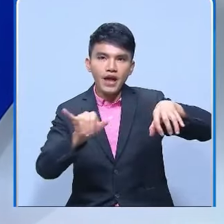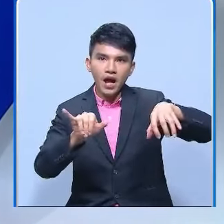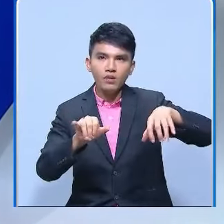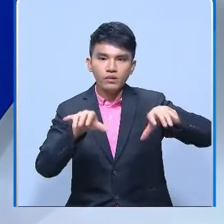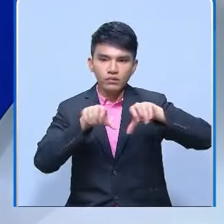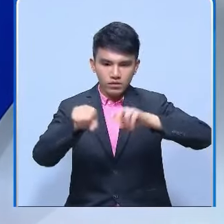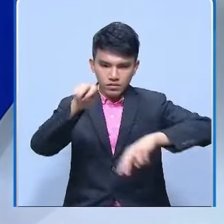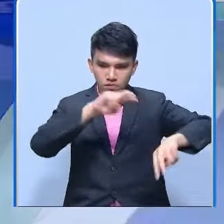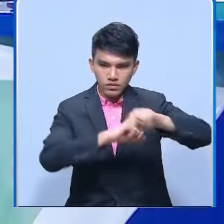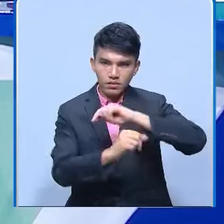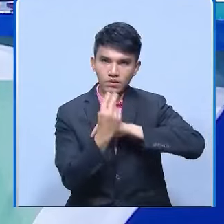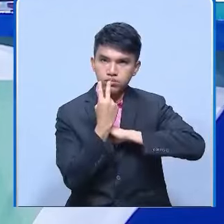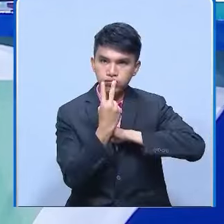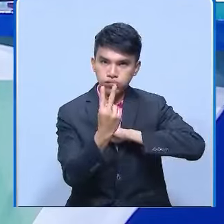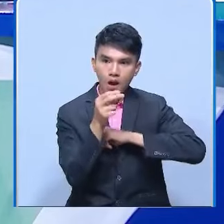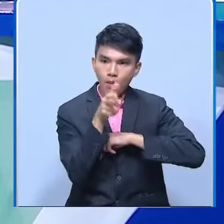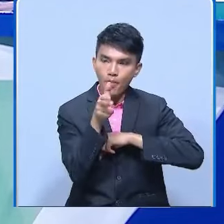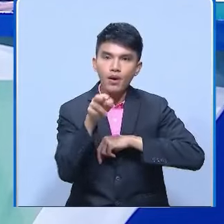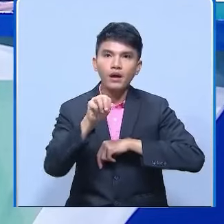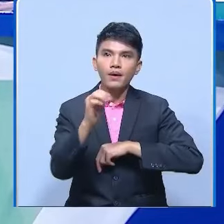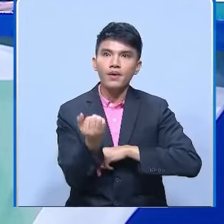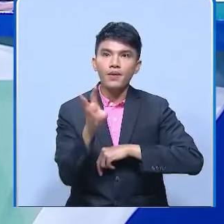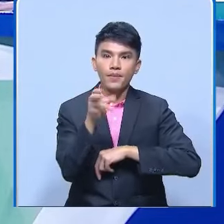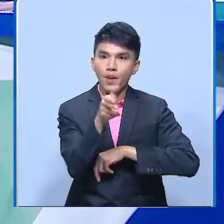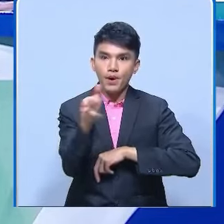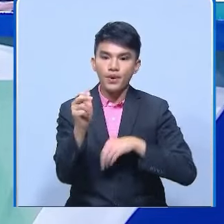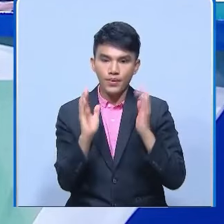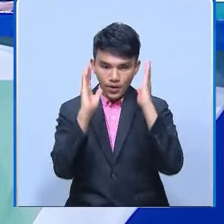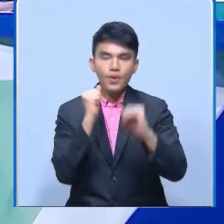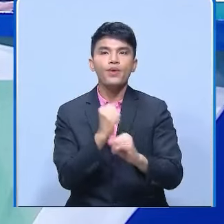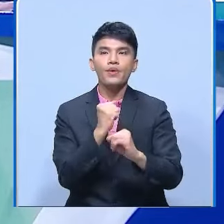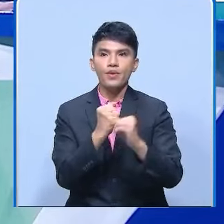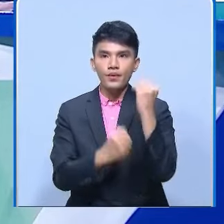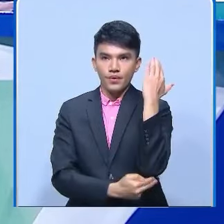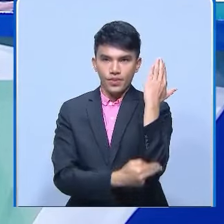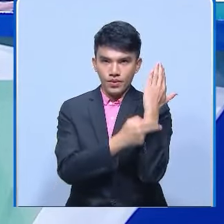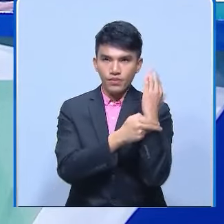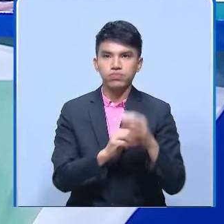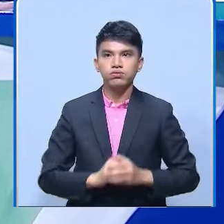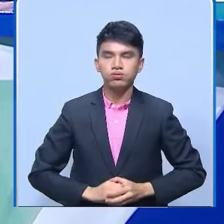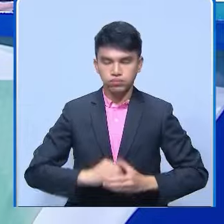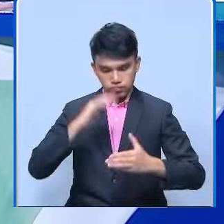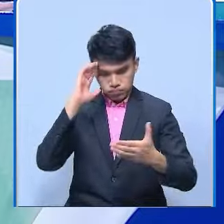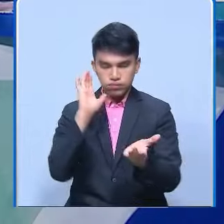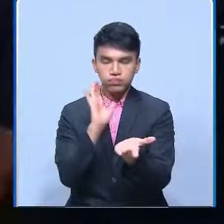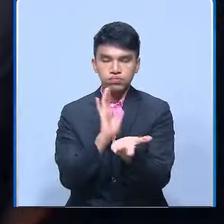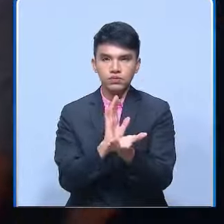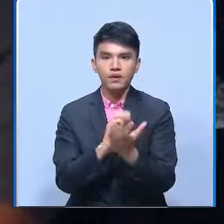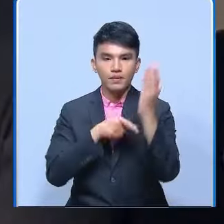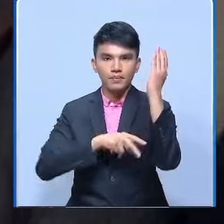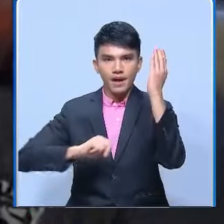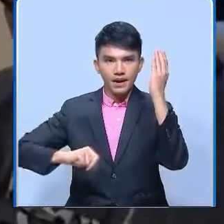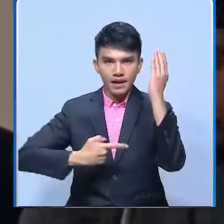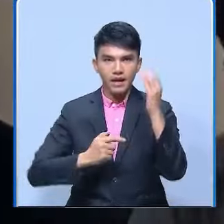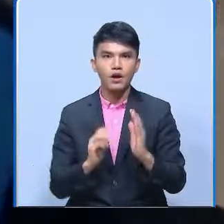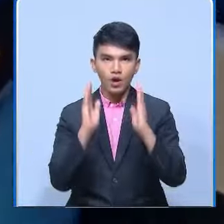ต้องหานะคะที่ใช้อาวุธปืน M16ยิงข่มขู่พนักงานโรงแรมค่ะโดยตำรวจชุดสืบสวนจังหวัดพังงากว่า